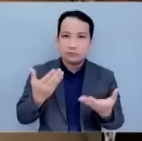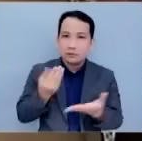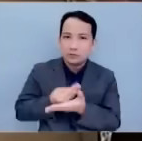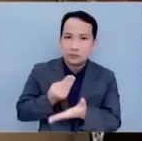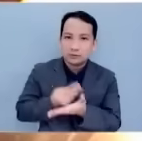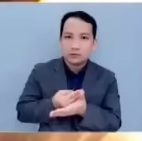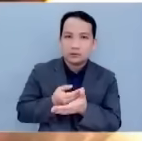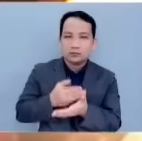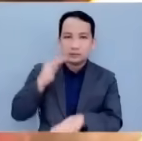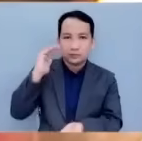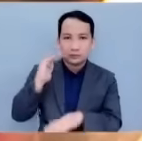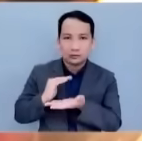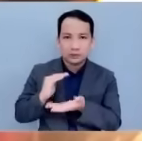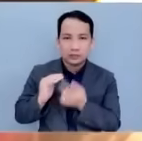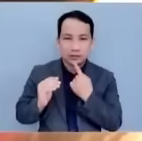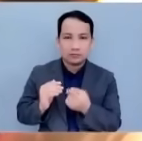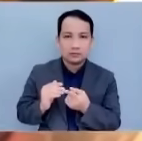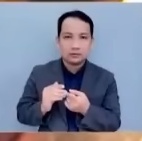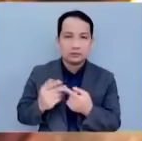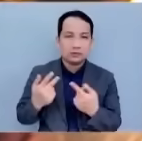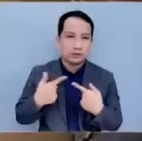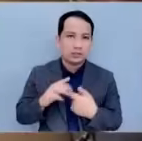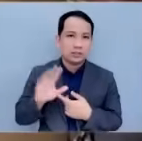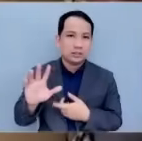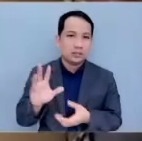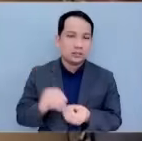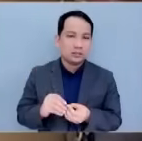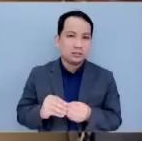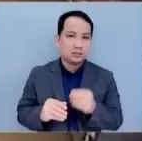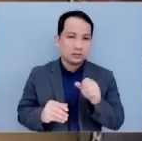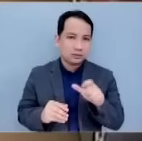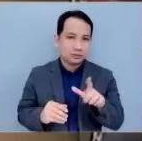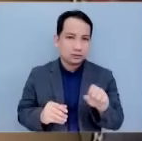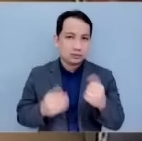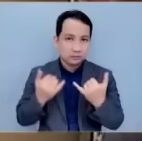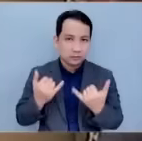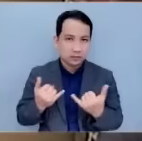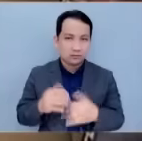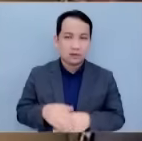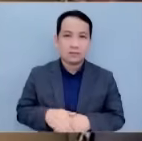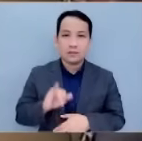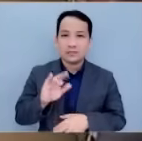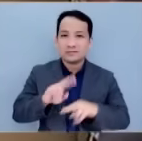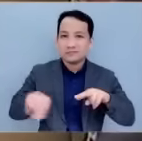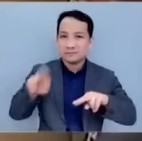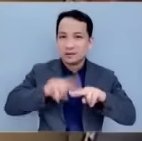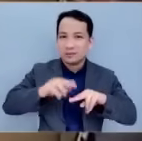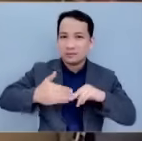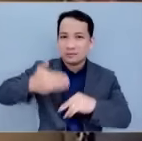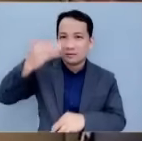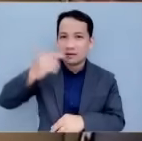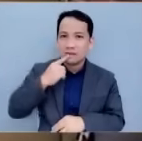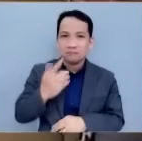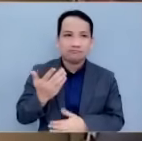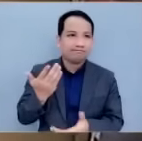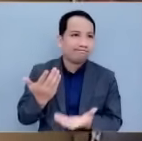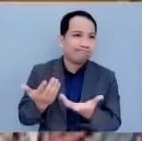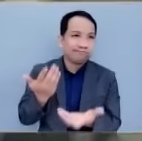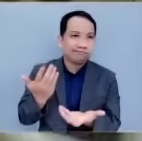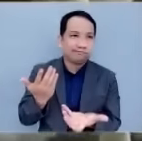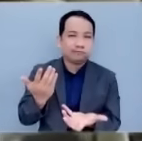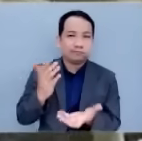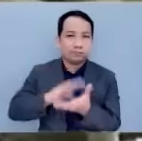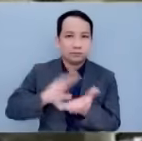kita namin. Salo muna, tama. Salo muna. Sa ngayon. Pero kung tataas pa siya, medyo ano na tayo, tataas na rin